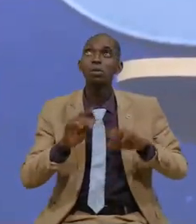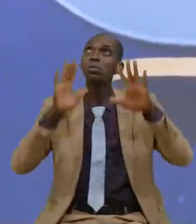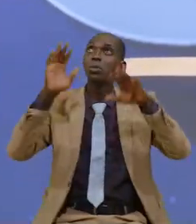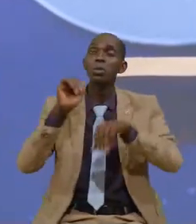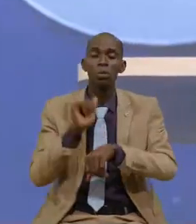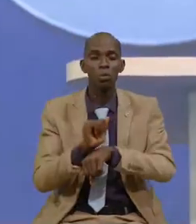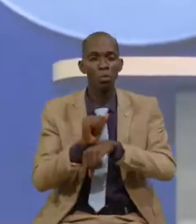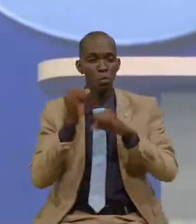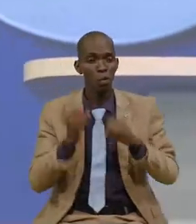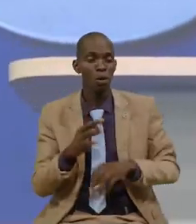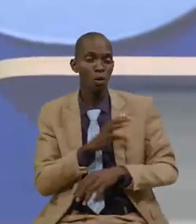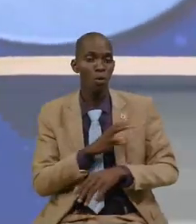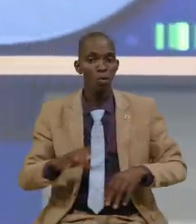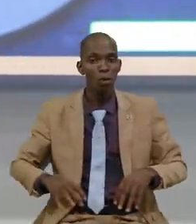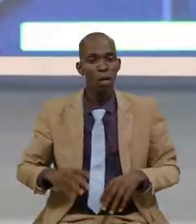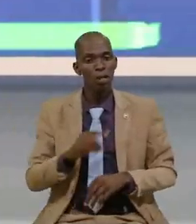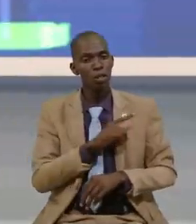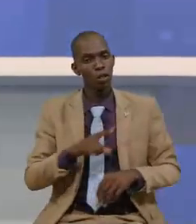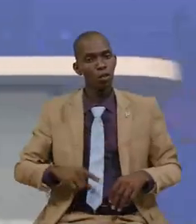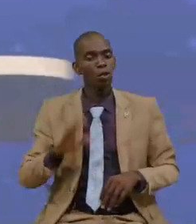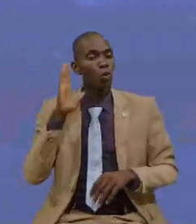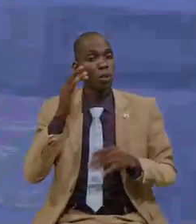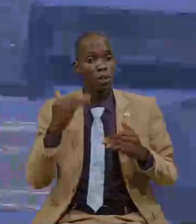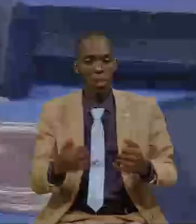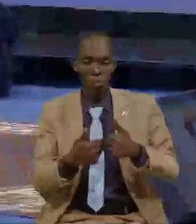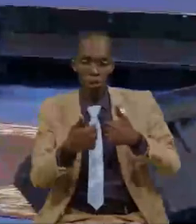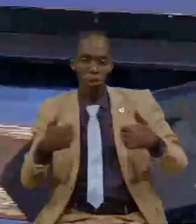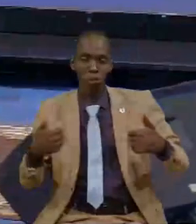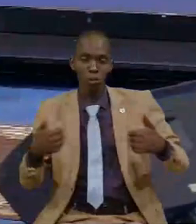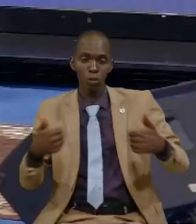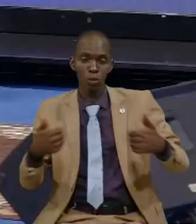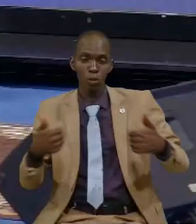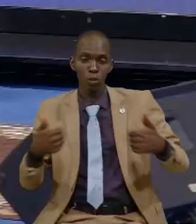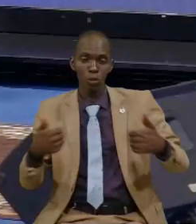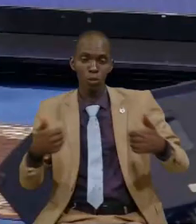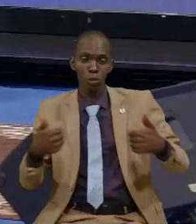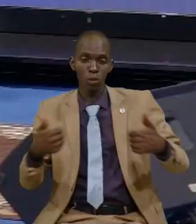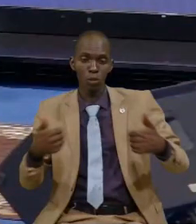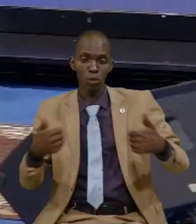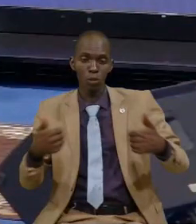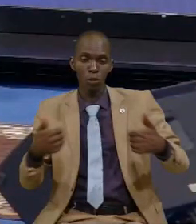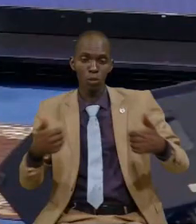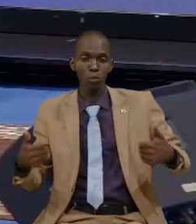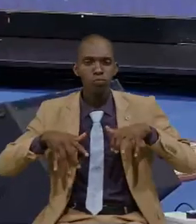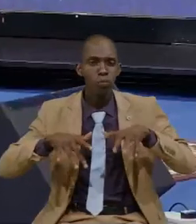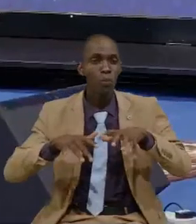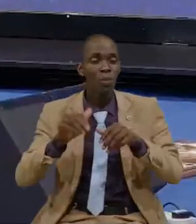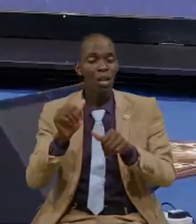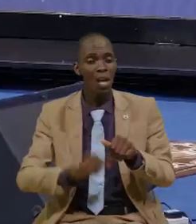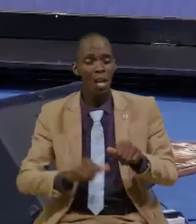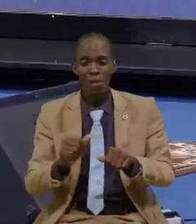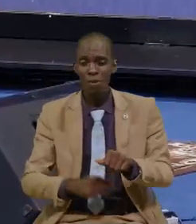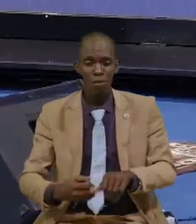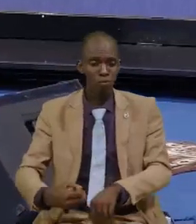pensent pas à la puissance miraculeuse de Christ. Et le Seigneur va vous prendre et vous amener à côté. Alors,